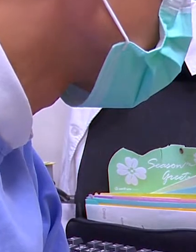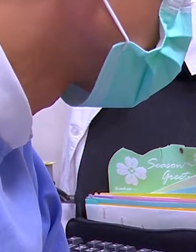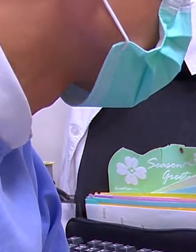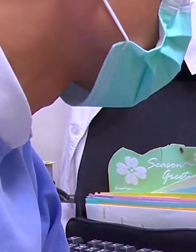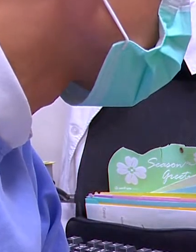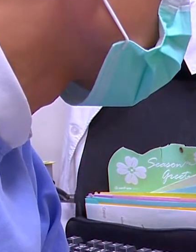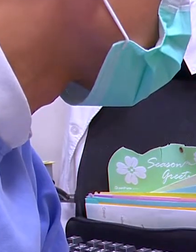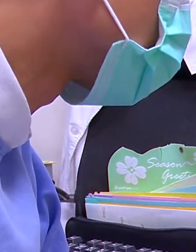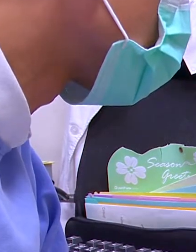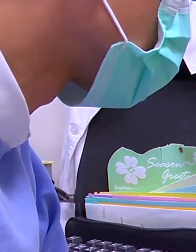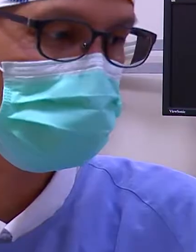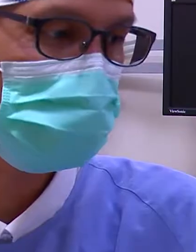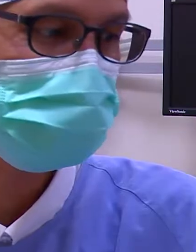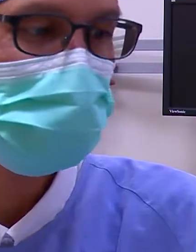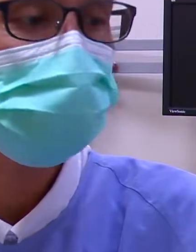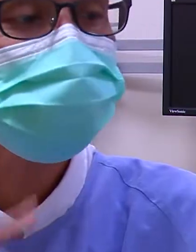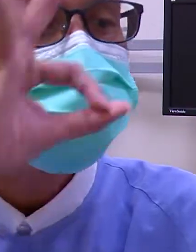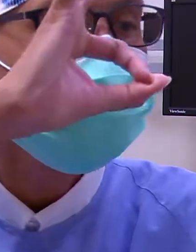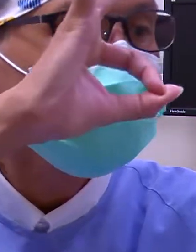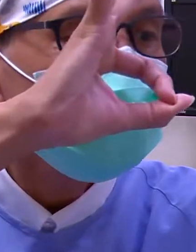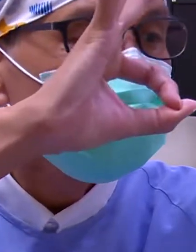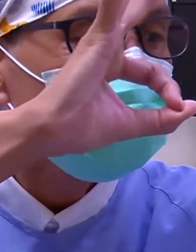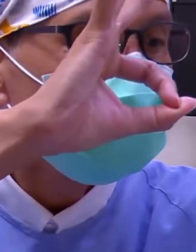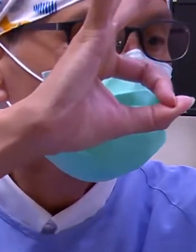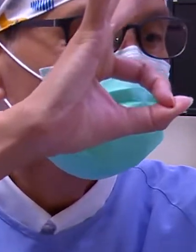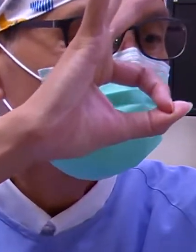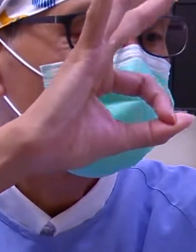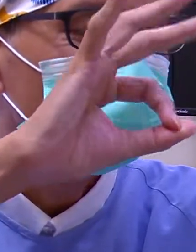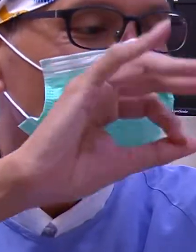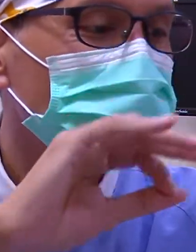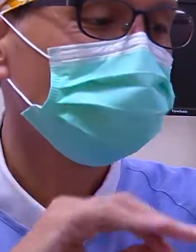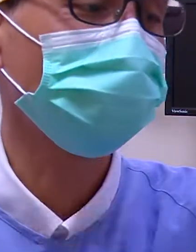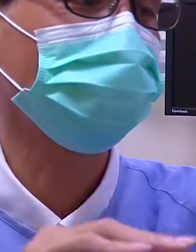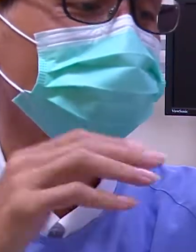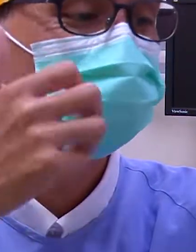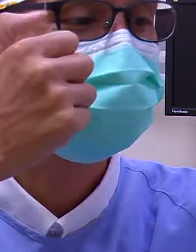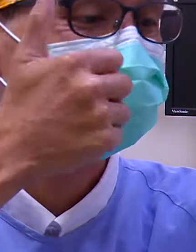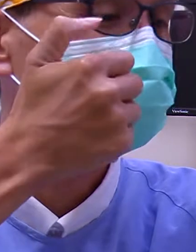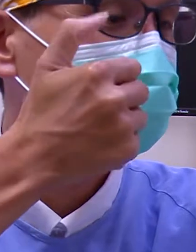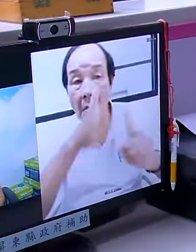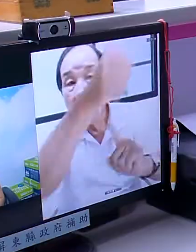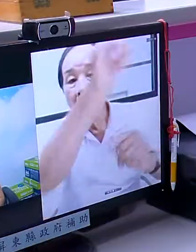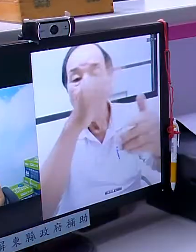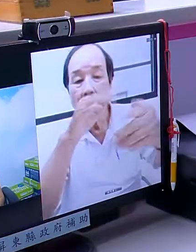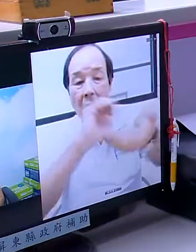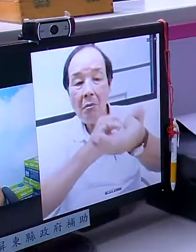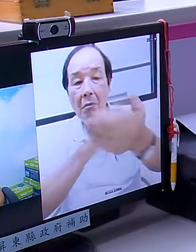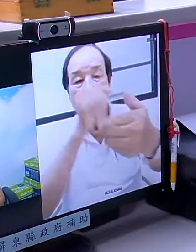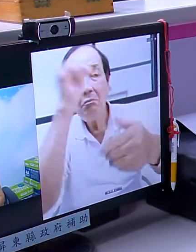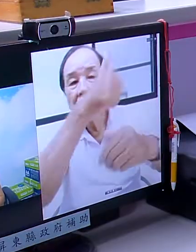手语翻译及同步听打服务窗口赖好友，就可以在线上咨询及申请。